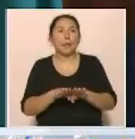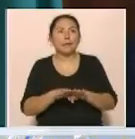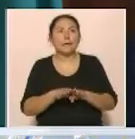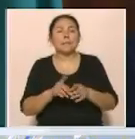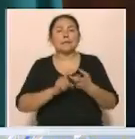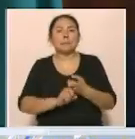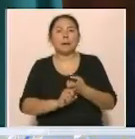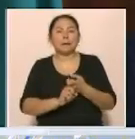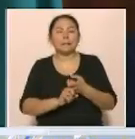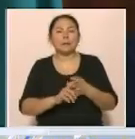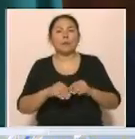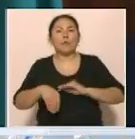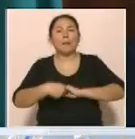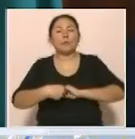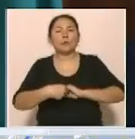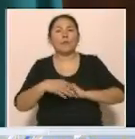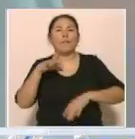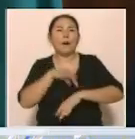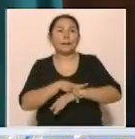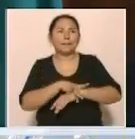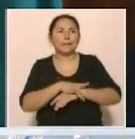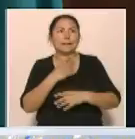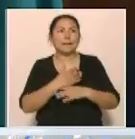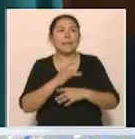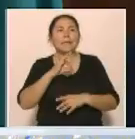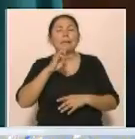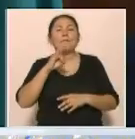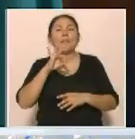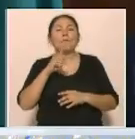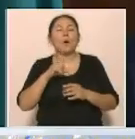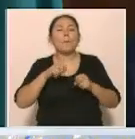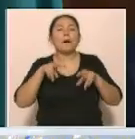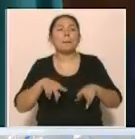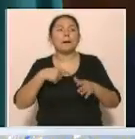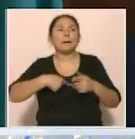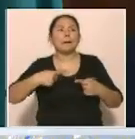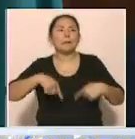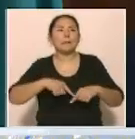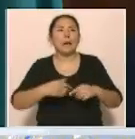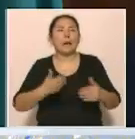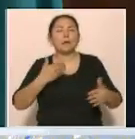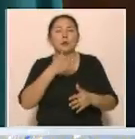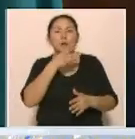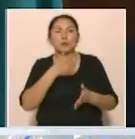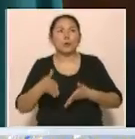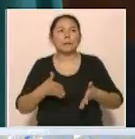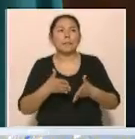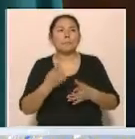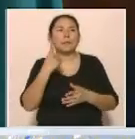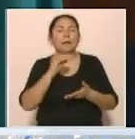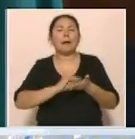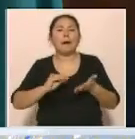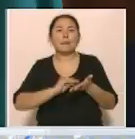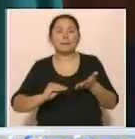сыбайлас жемқорлық фактілері әшкерленуде. Инвиво мекемесінің қызметкері алдау жолымен бірқатар